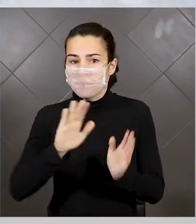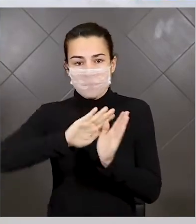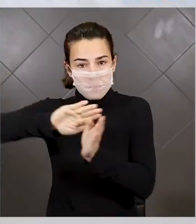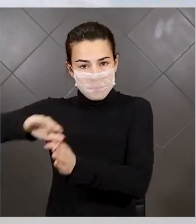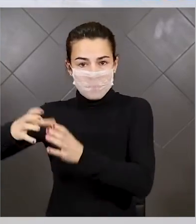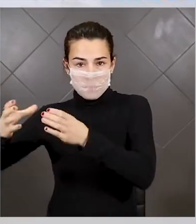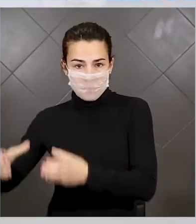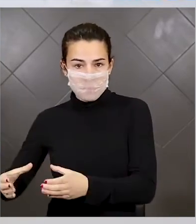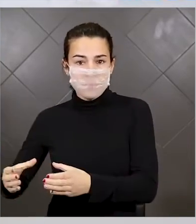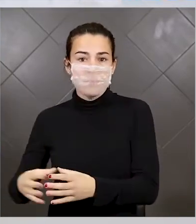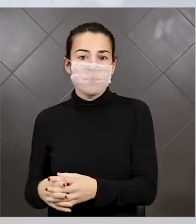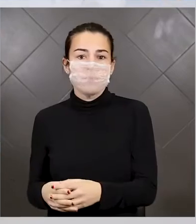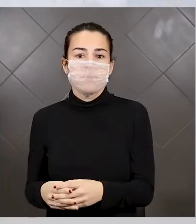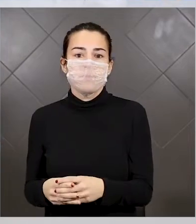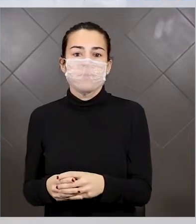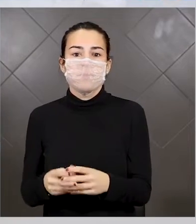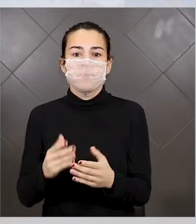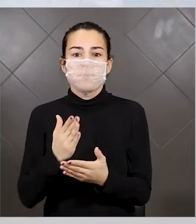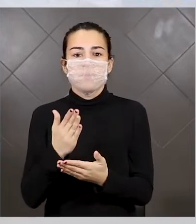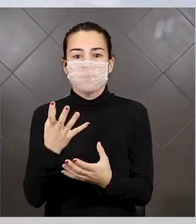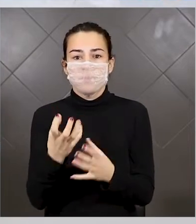el que farem serà separar una petita part